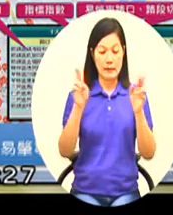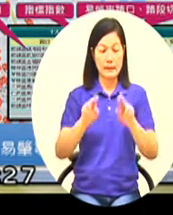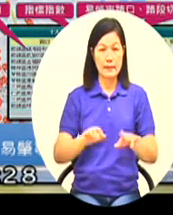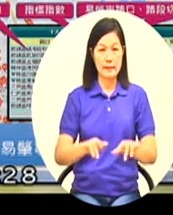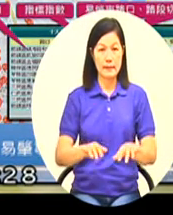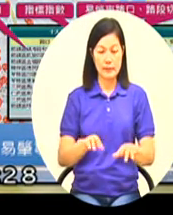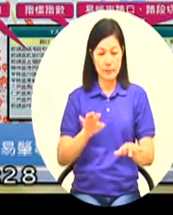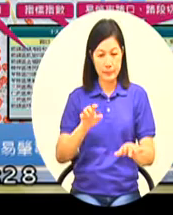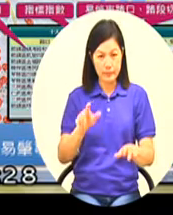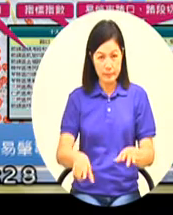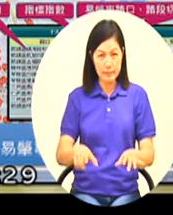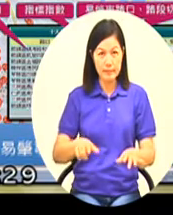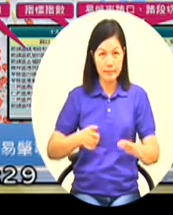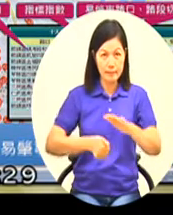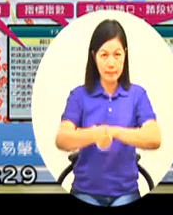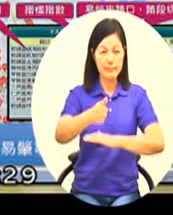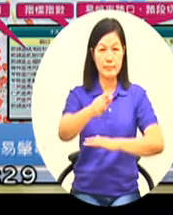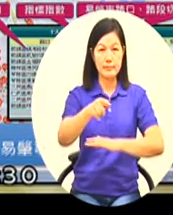给我们市民来参考。